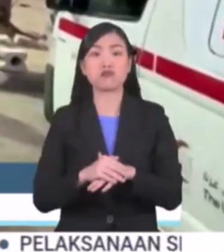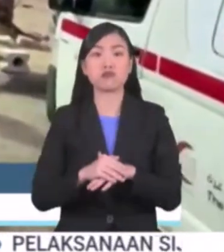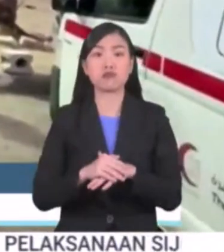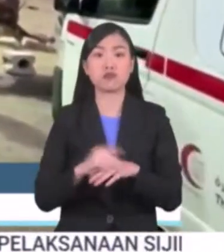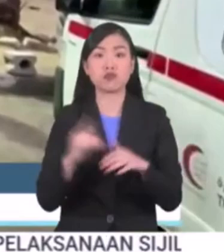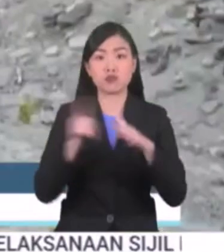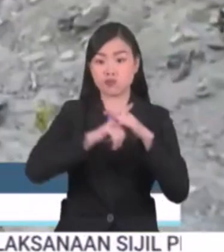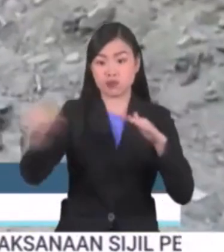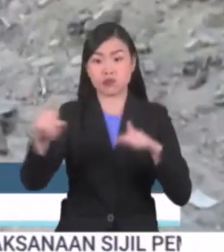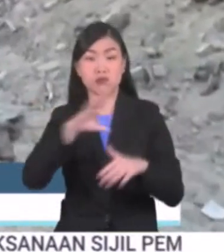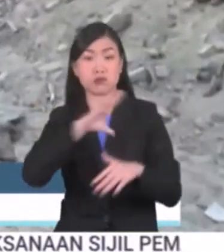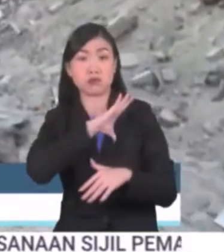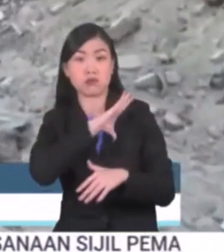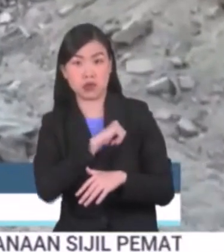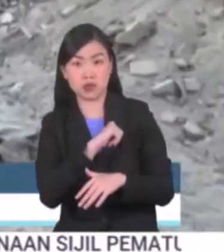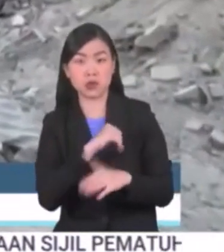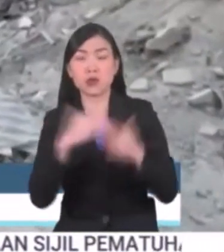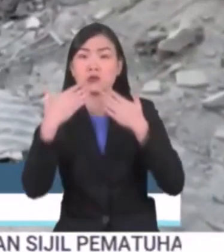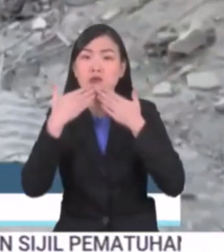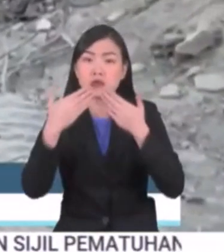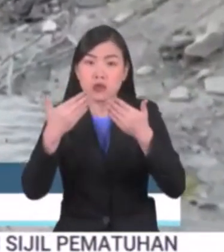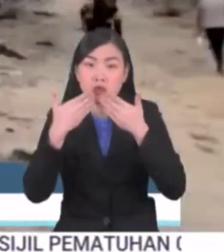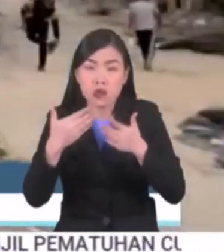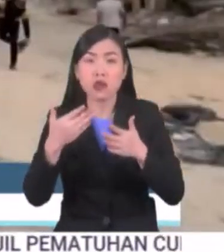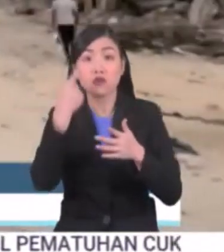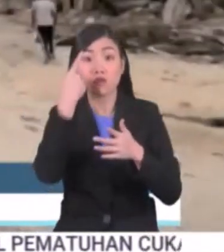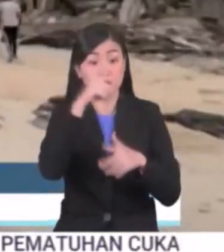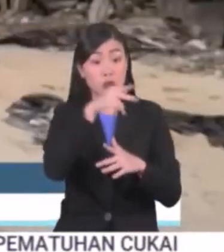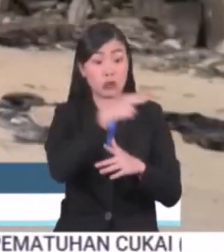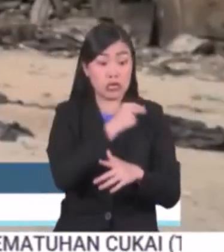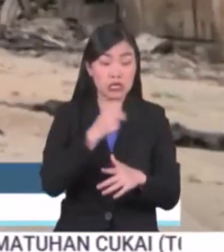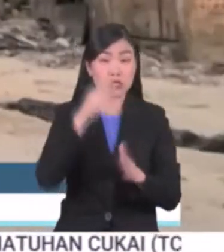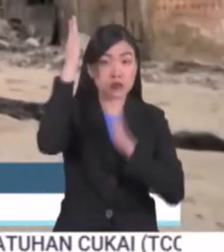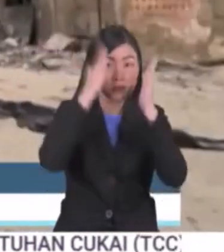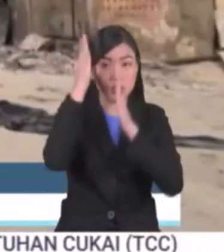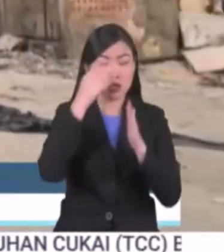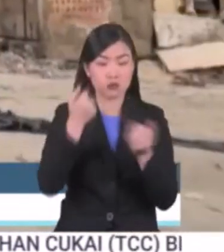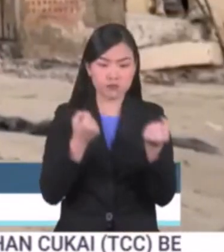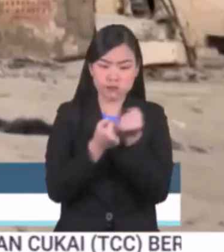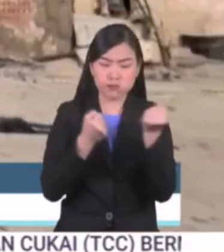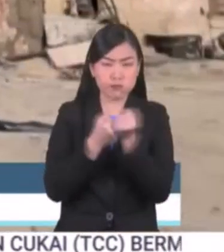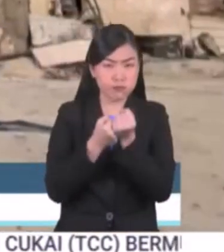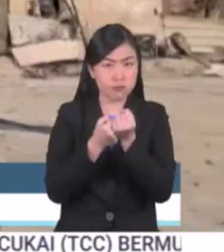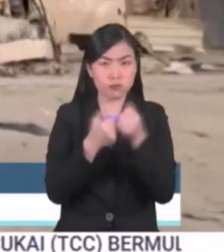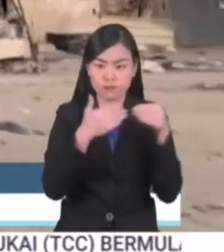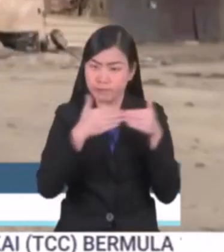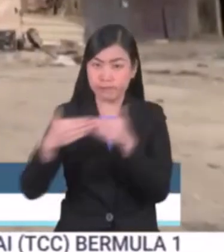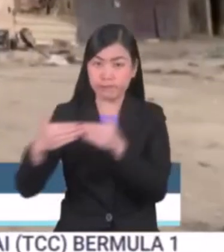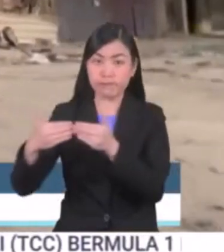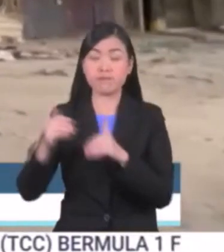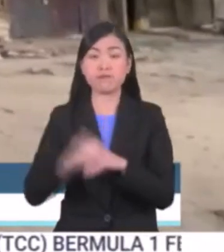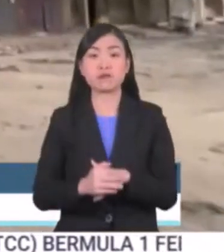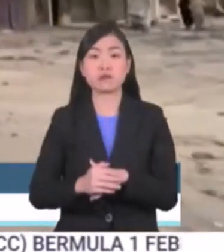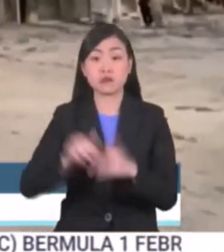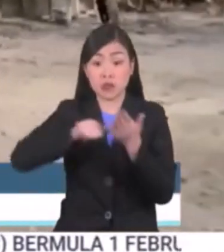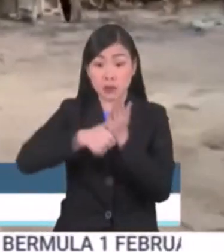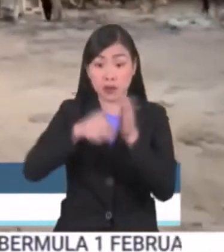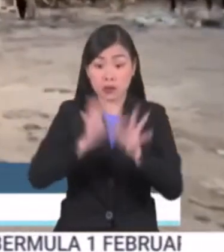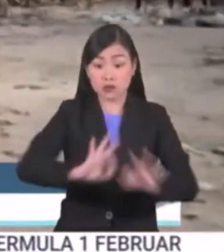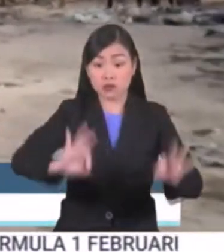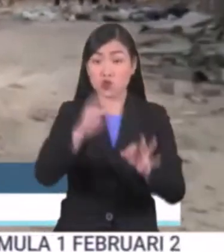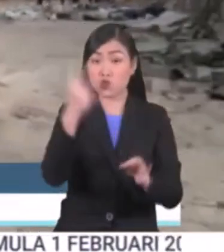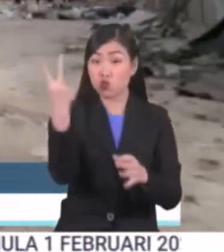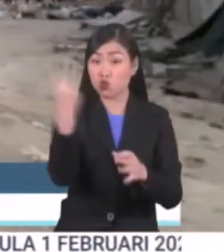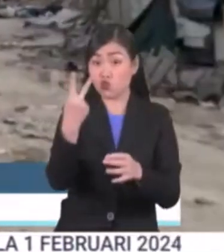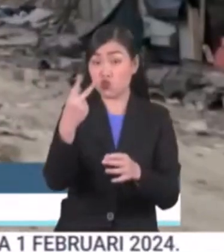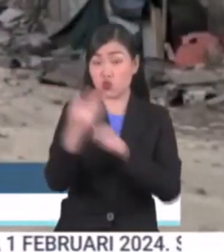melahirkan rasa Terima kasih yang mendalam terhadap Indonesia dan Malaysia atas sokongan yang tidak berah bagi beliau turut menekankan kepentingan